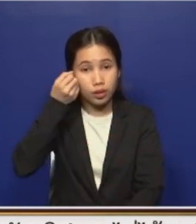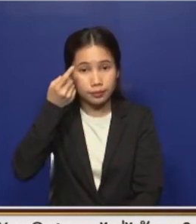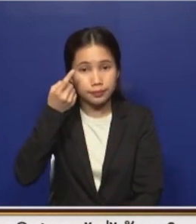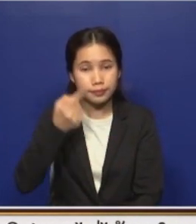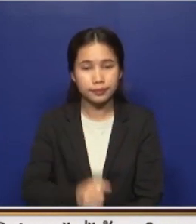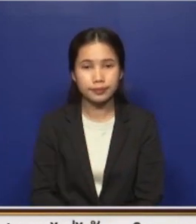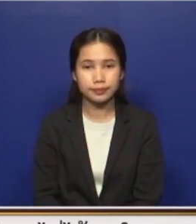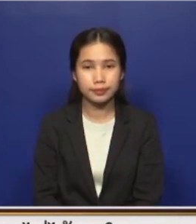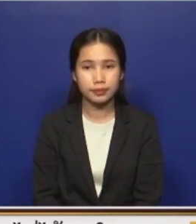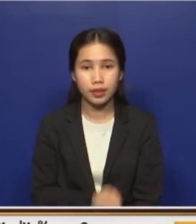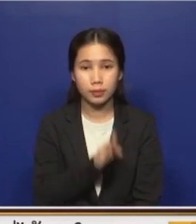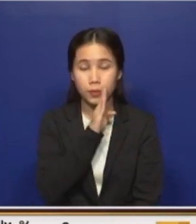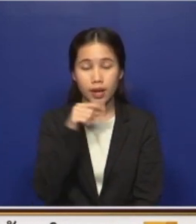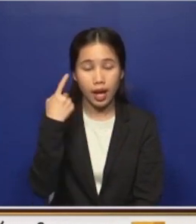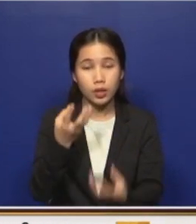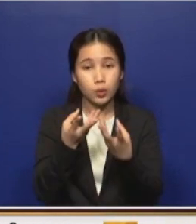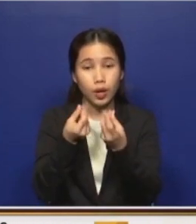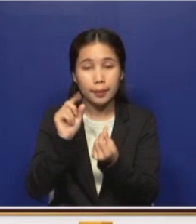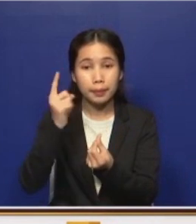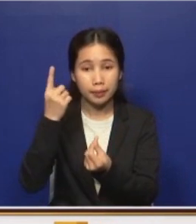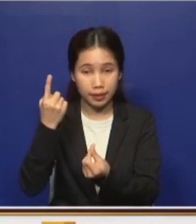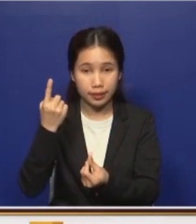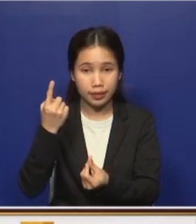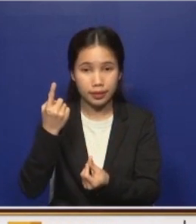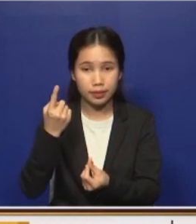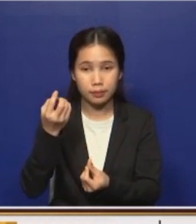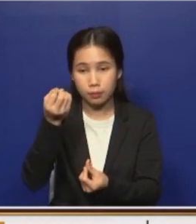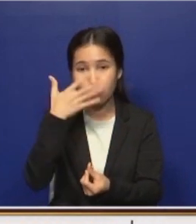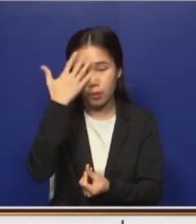ามียอดผู้ป่วยติดโควิดทั้งประเทศสะสม